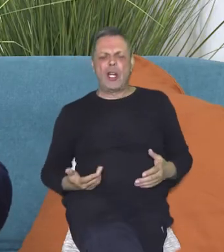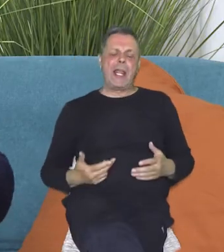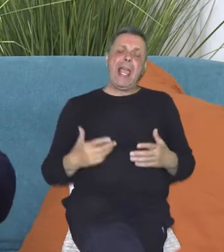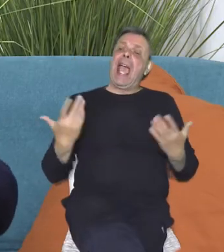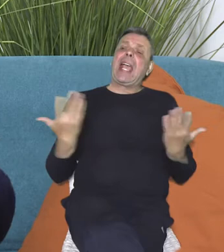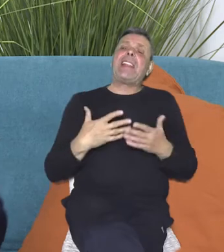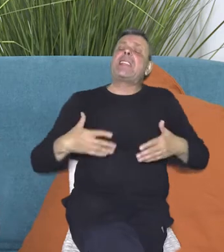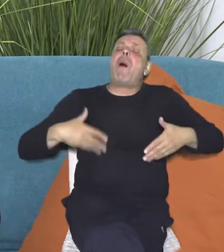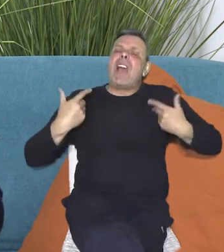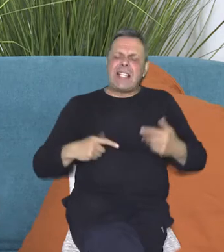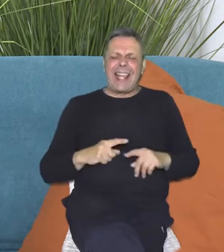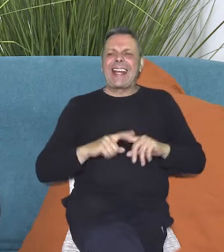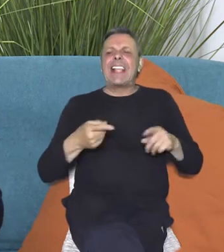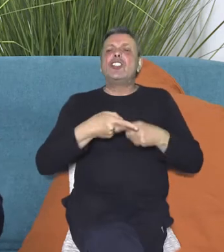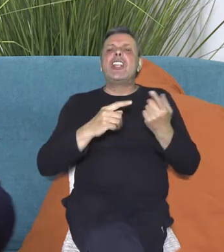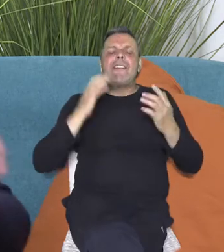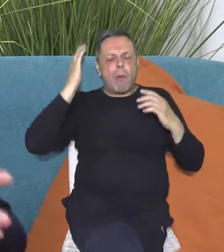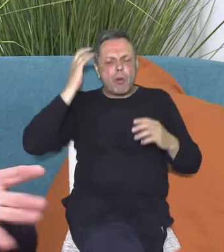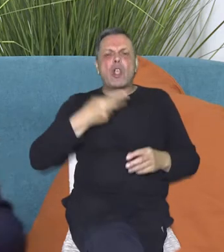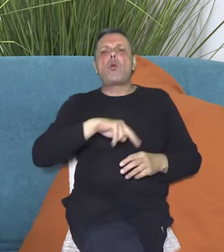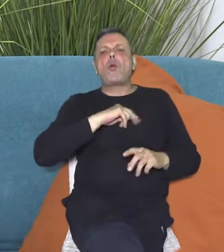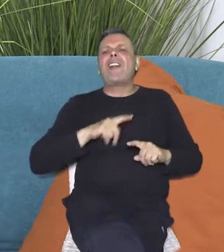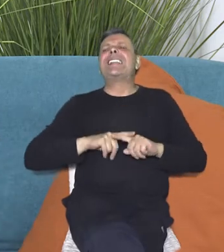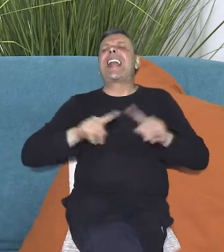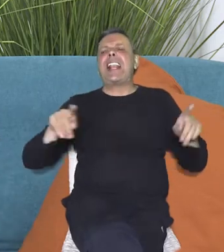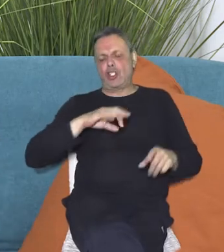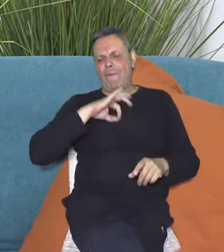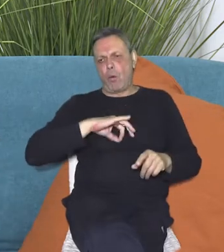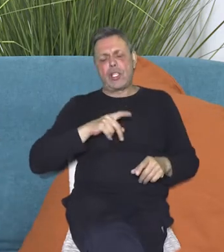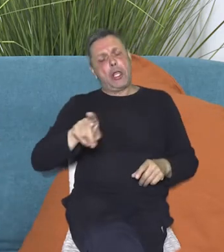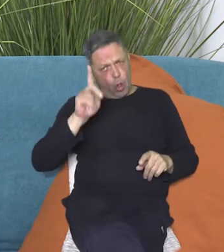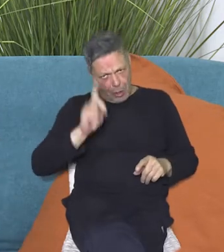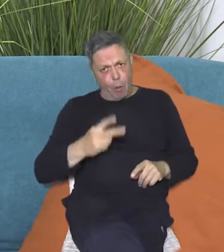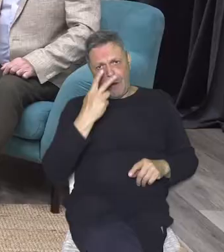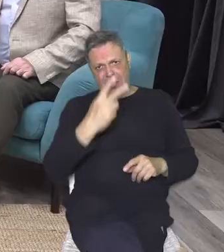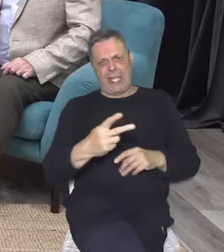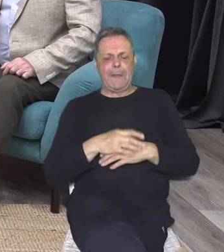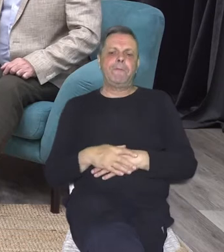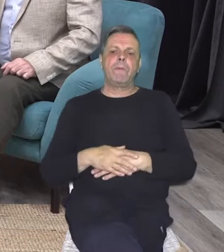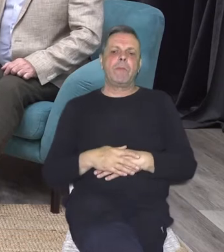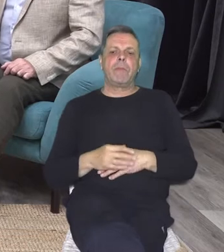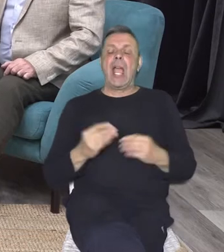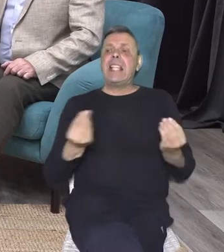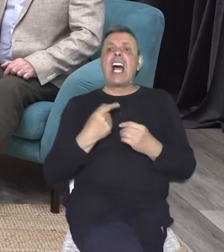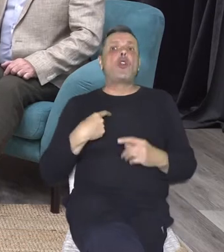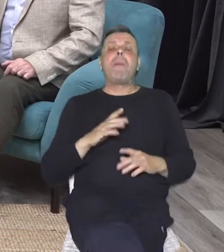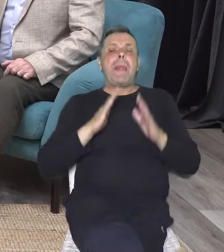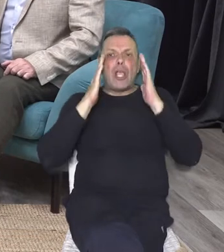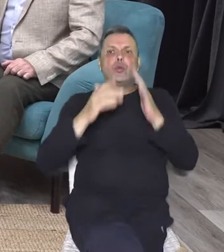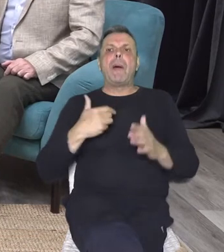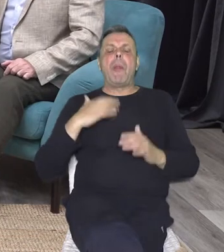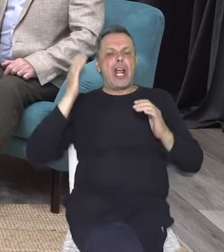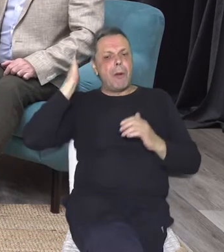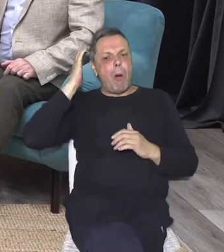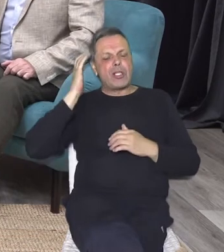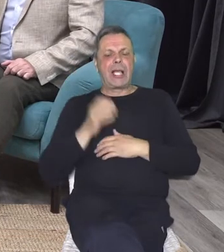Dakle, različiti dijelovi mozga su odgovorni za različite funkcije i to se može vidjeti. Ali zašto ga ne slušamo? U